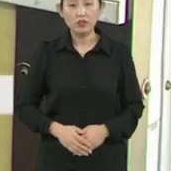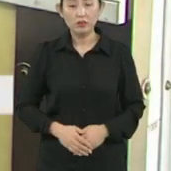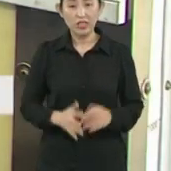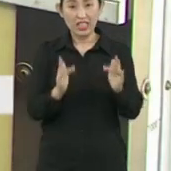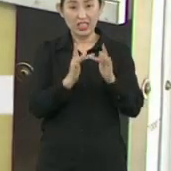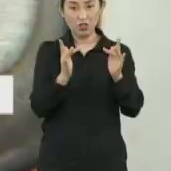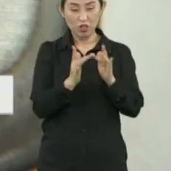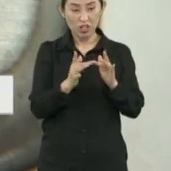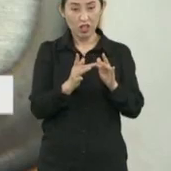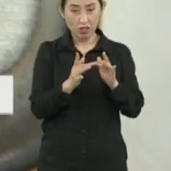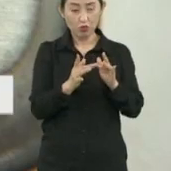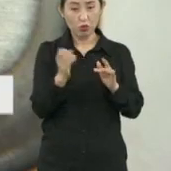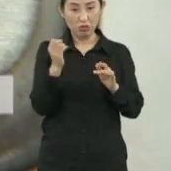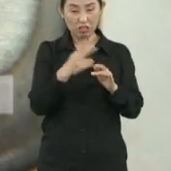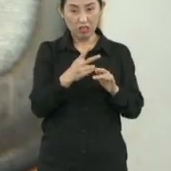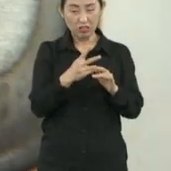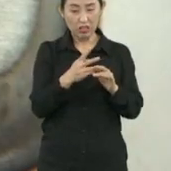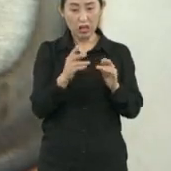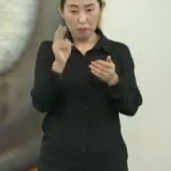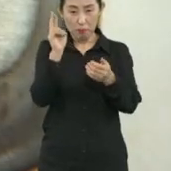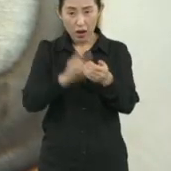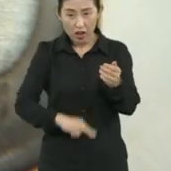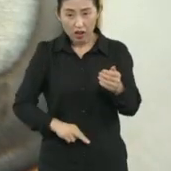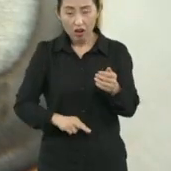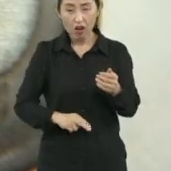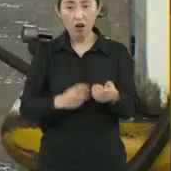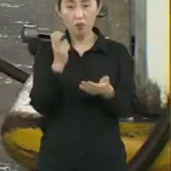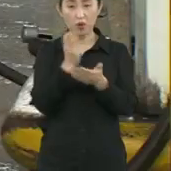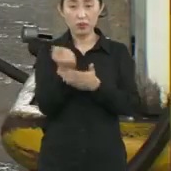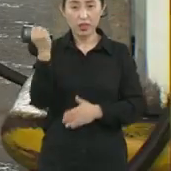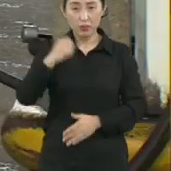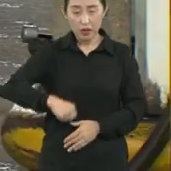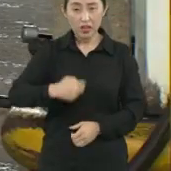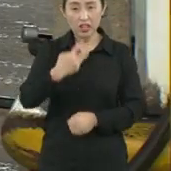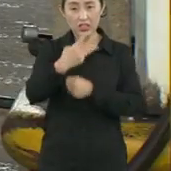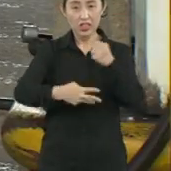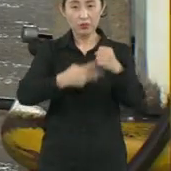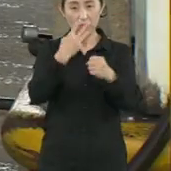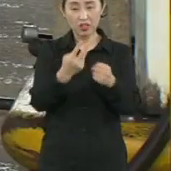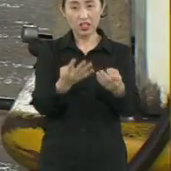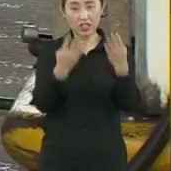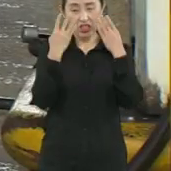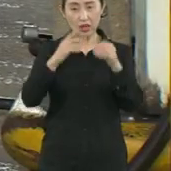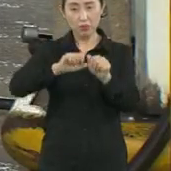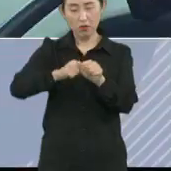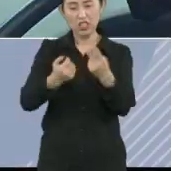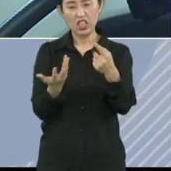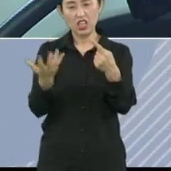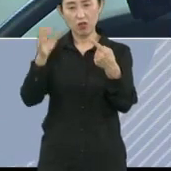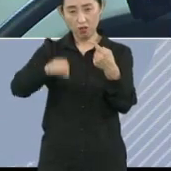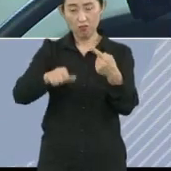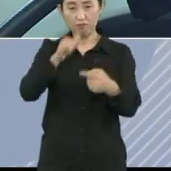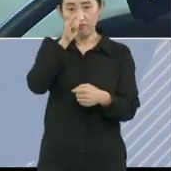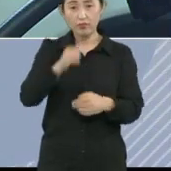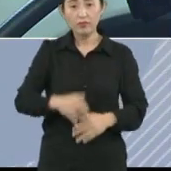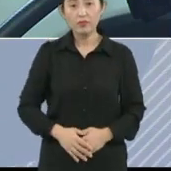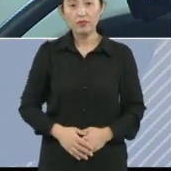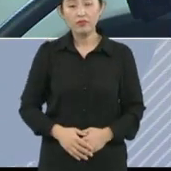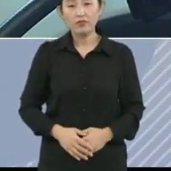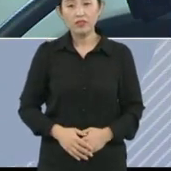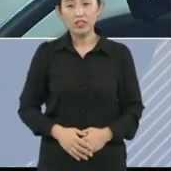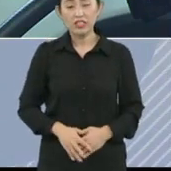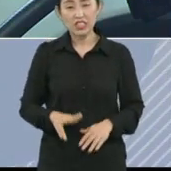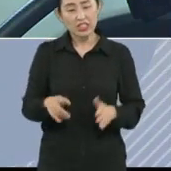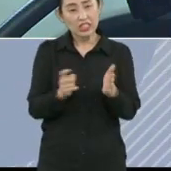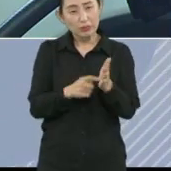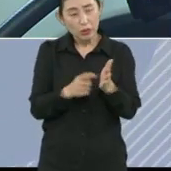등으로 재판매하는 등 위반할 경우 3년 이하 징역과 1억 원 이하 벌금에 처해지게 됩니다. 그렇군요. 일단 급한